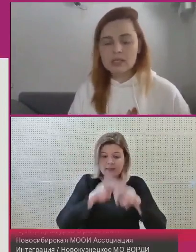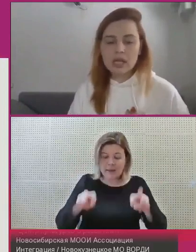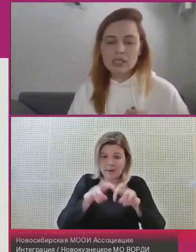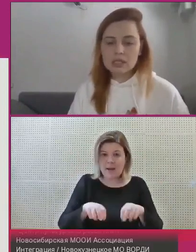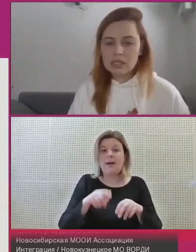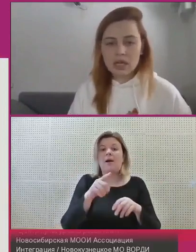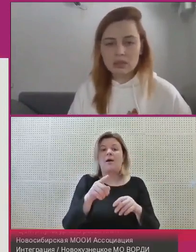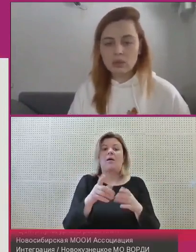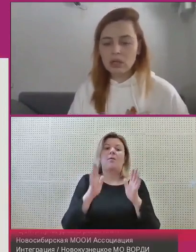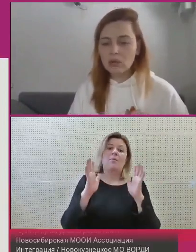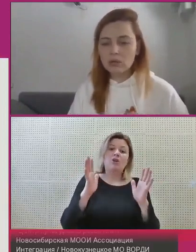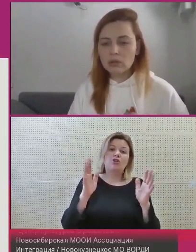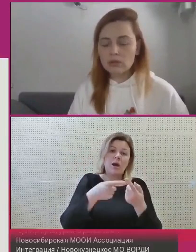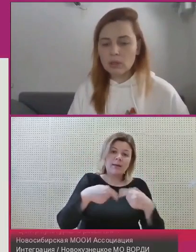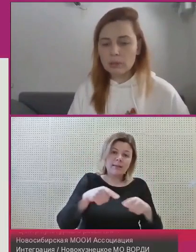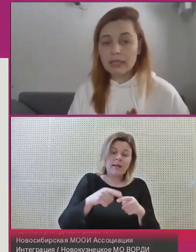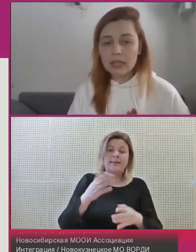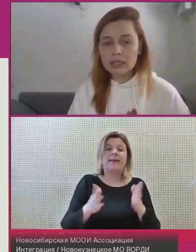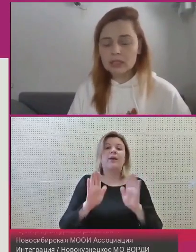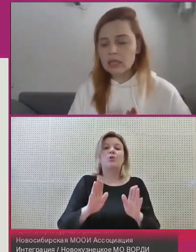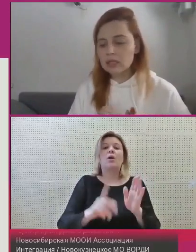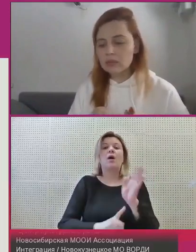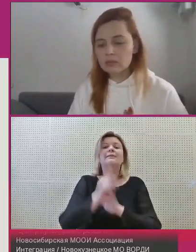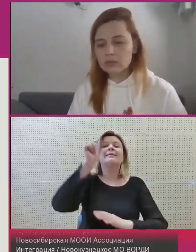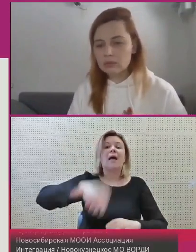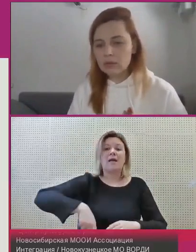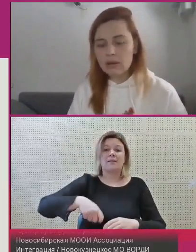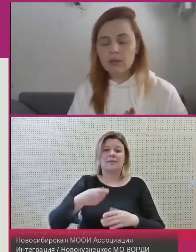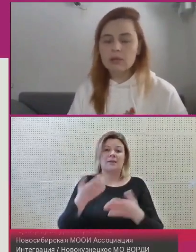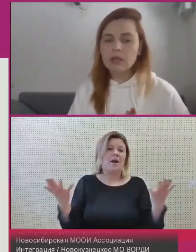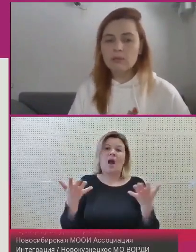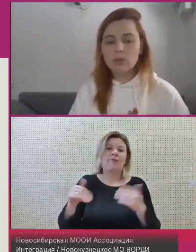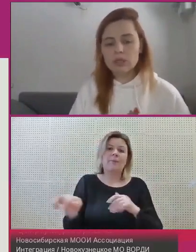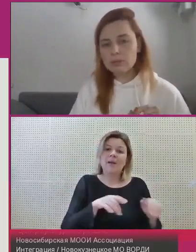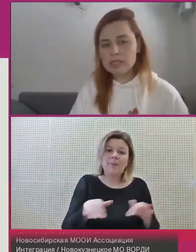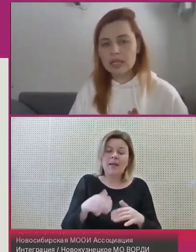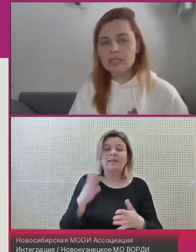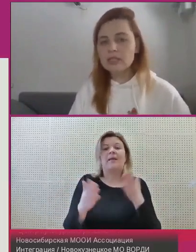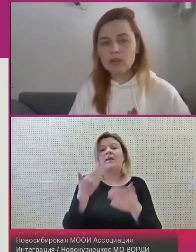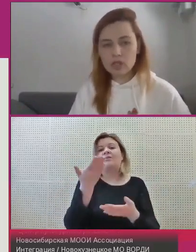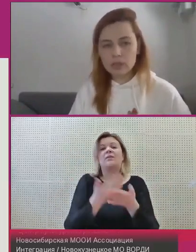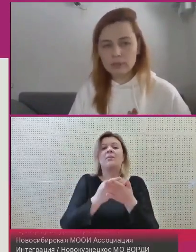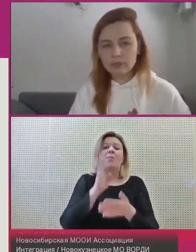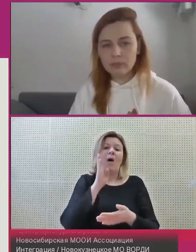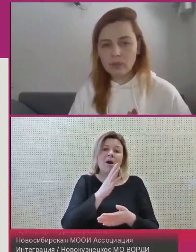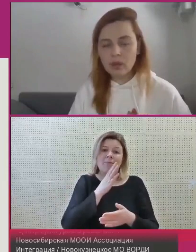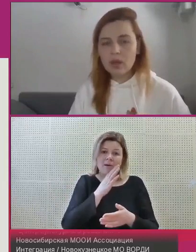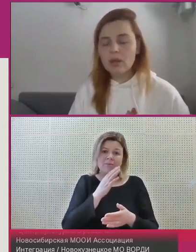Большая организация, старт только какого-то мероприятия, да, там мама ребенка, специалист,